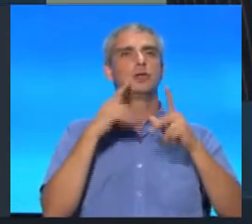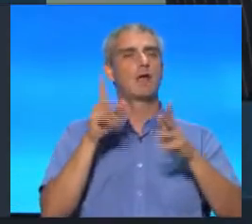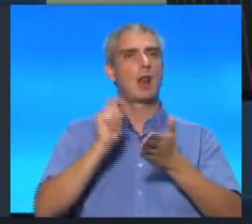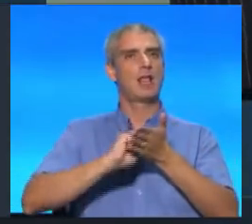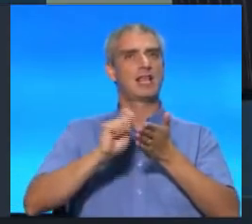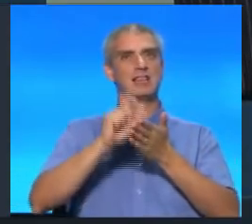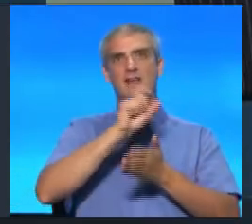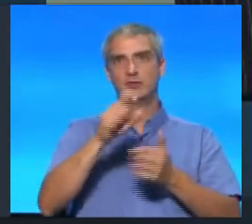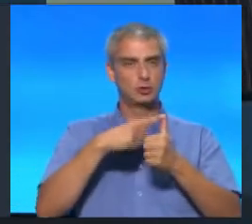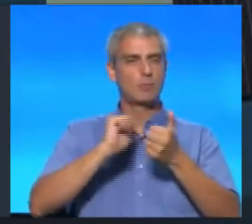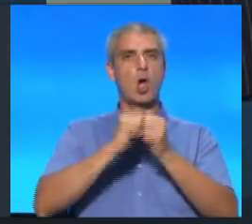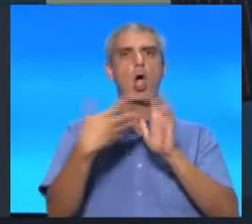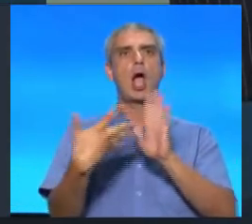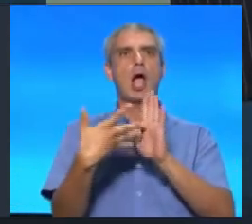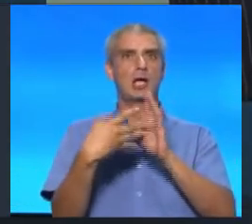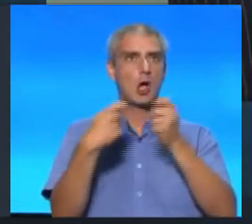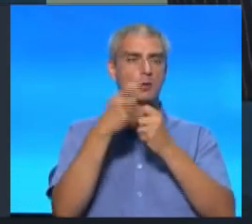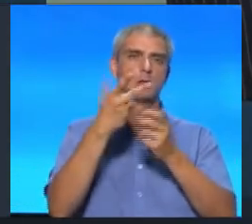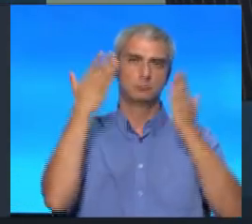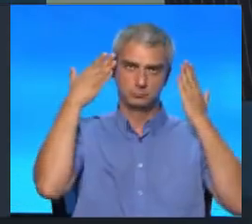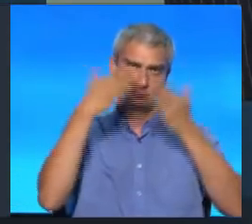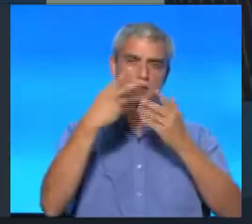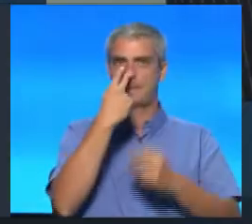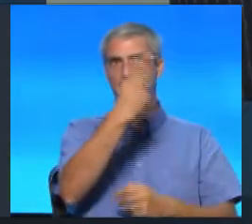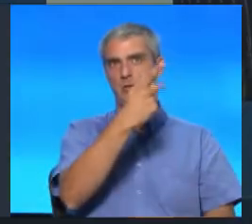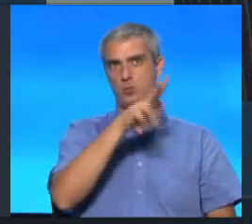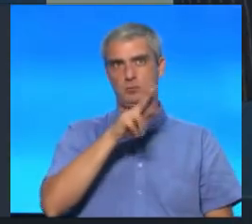האישום או לחקירות בעניינו, מתמקד כצפוי בביקור עצמו.